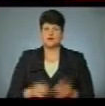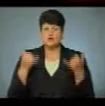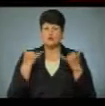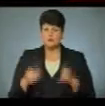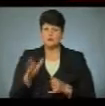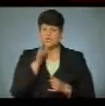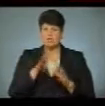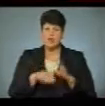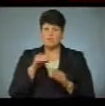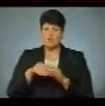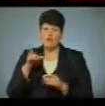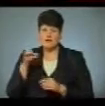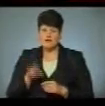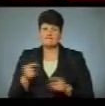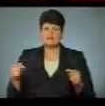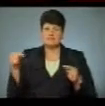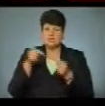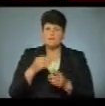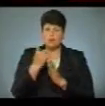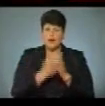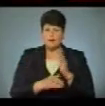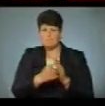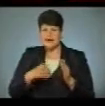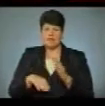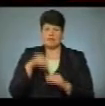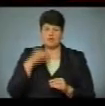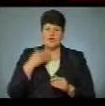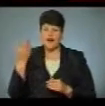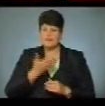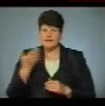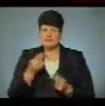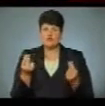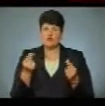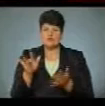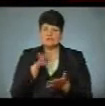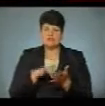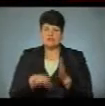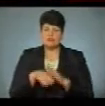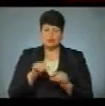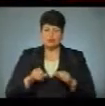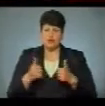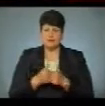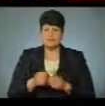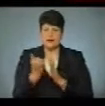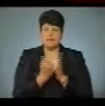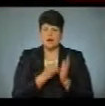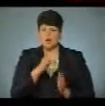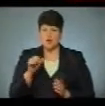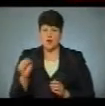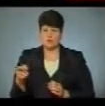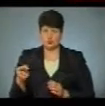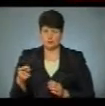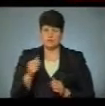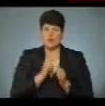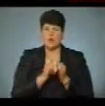Сьогодні під час жеребкування визначили порядок проведення передвиборної агітації за кошти Центрвиборчкому на телеканалі ЮА Тернопіль. Кожен